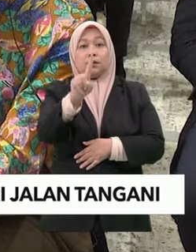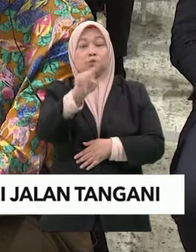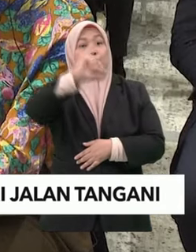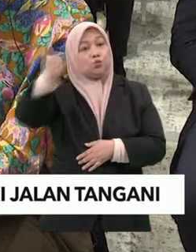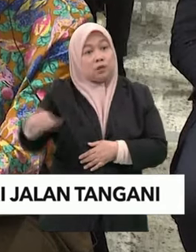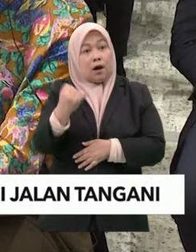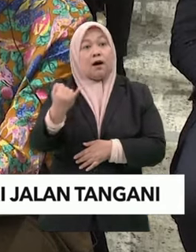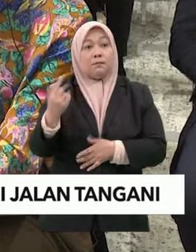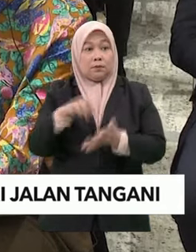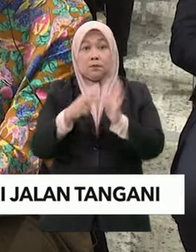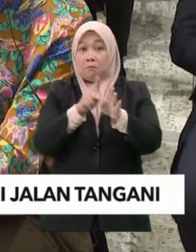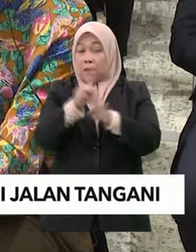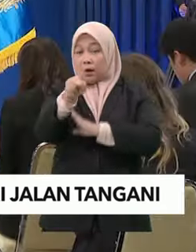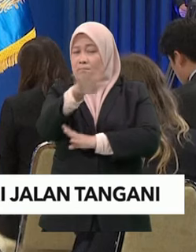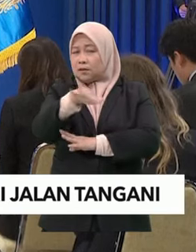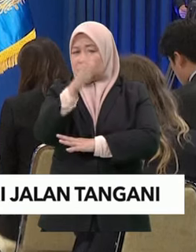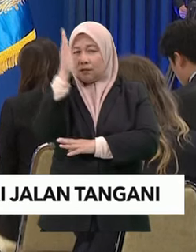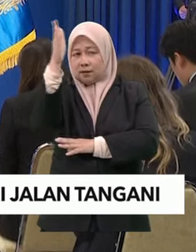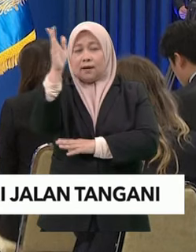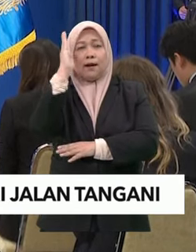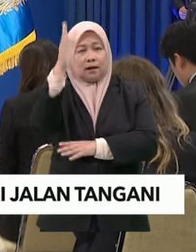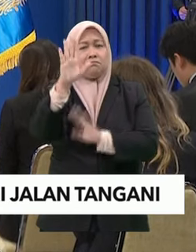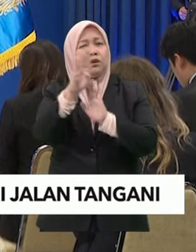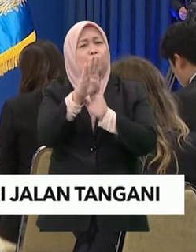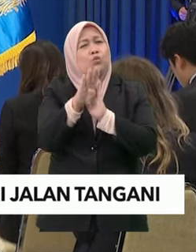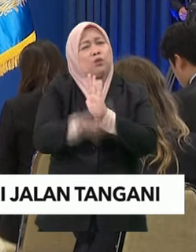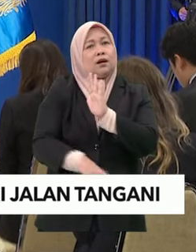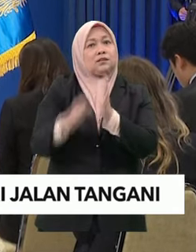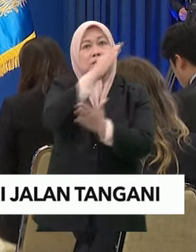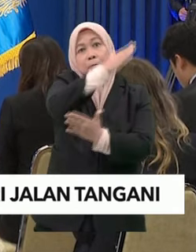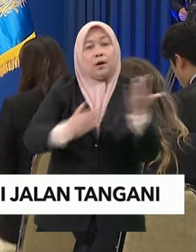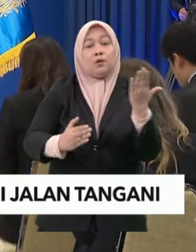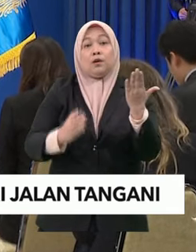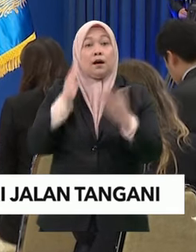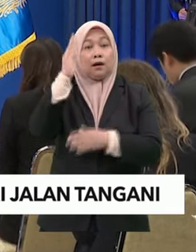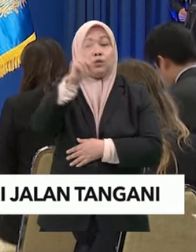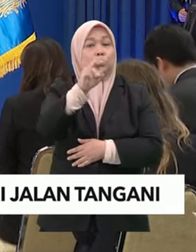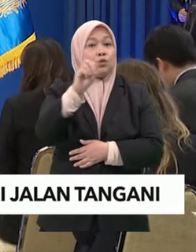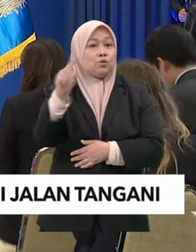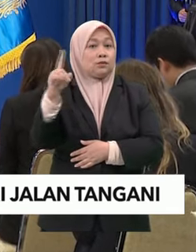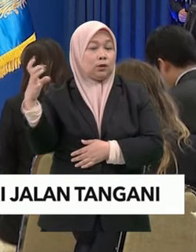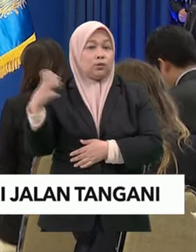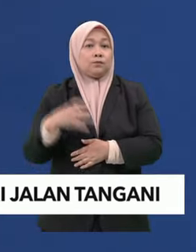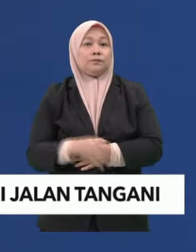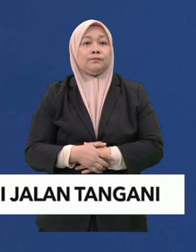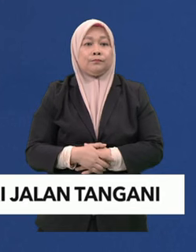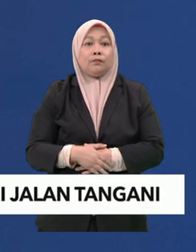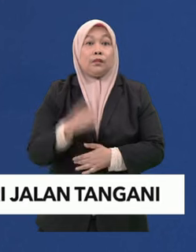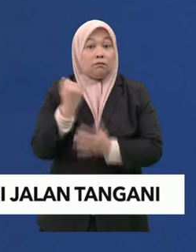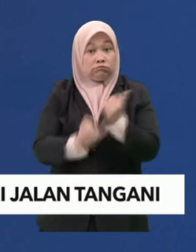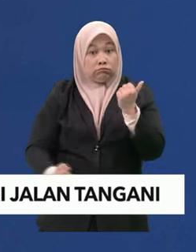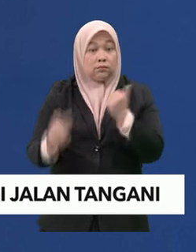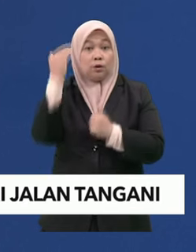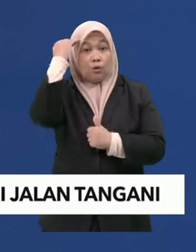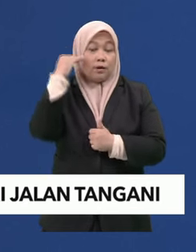juta yang mana pakar menganggarkan kadar itu akan berkurangan hampir separuh menjelang 2100 kadar kelahiran di